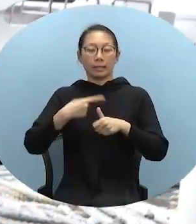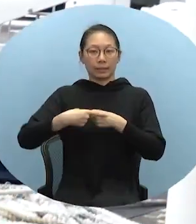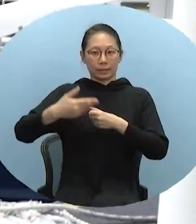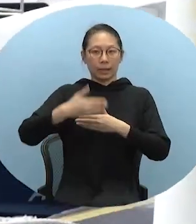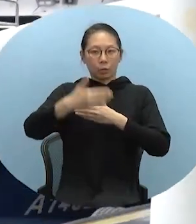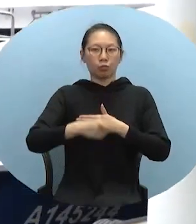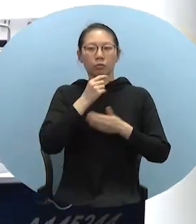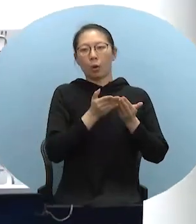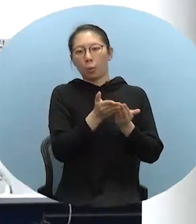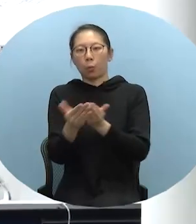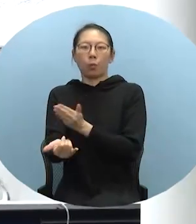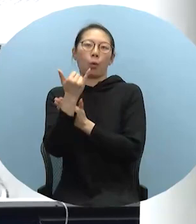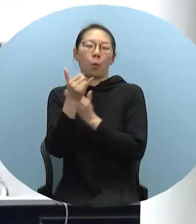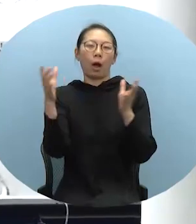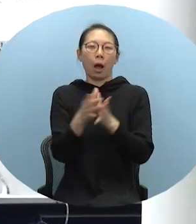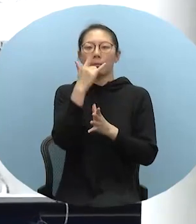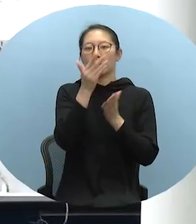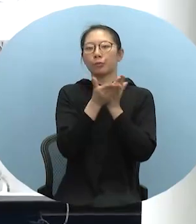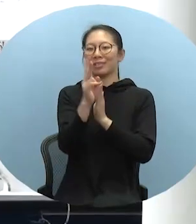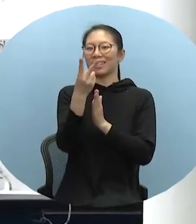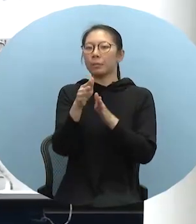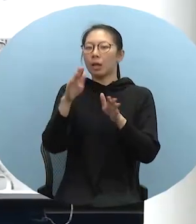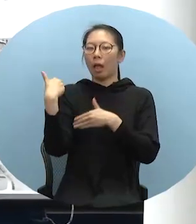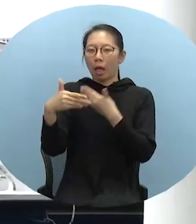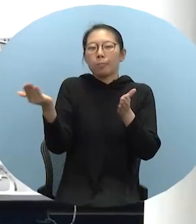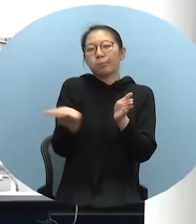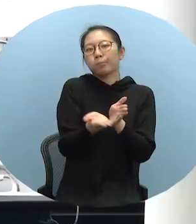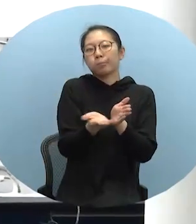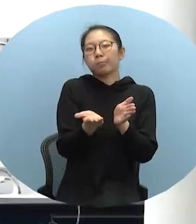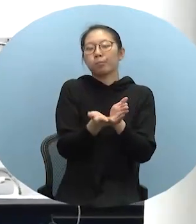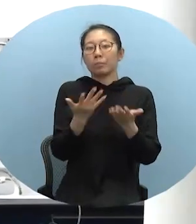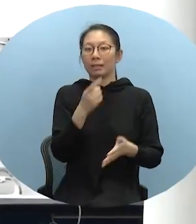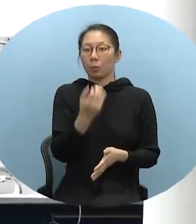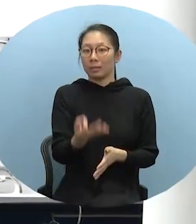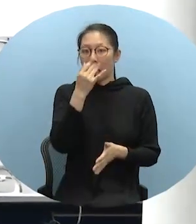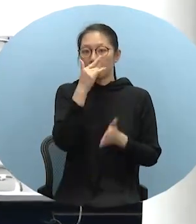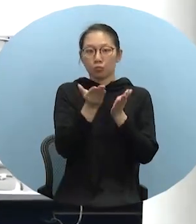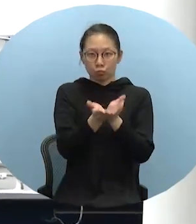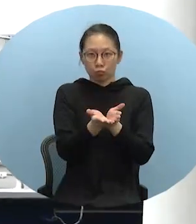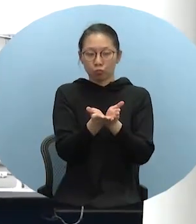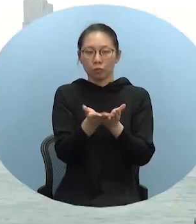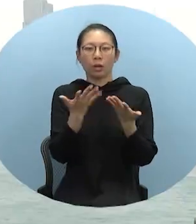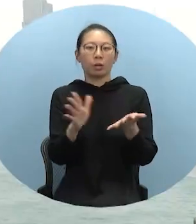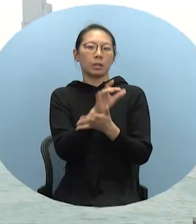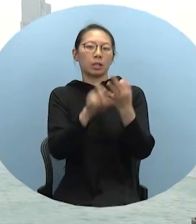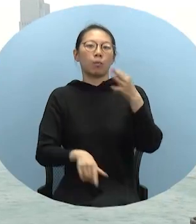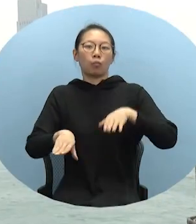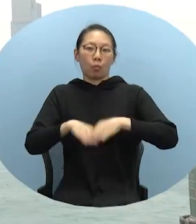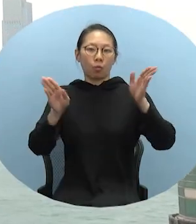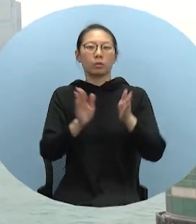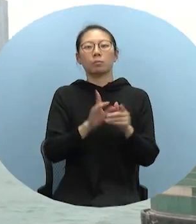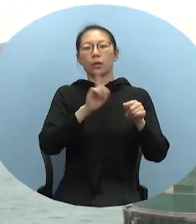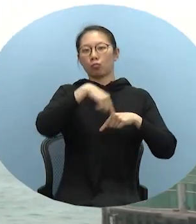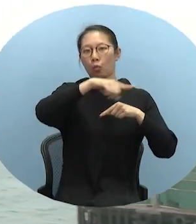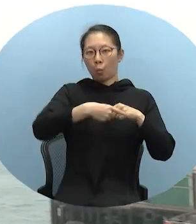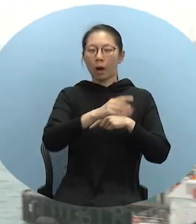條航線共22艘新船陸續抵港，其中3艘已經到步的新船，今年3月起會陸續在